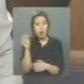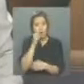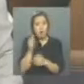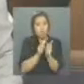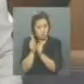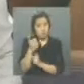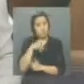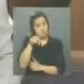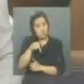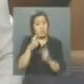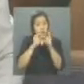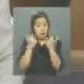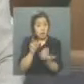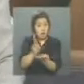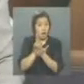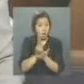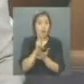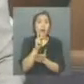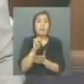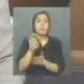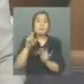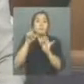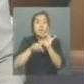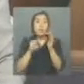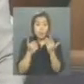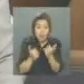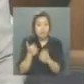การประกาศผลรางวัลแกรมมี่ในปีนี้จึงได้จัดแสดงไว้อาลัย